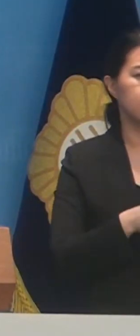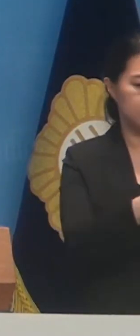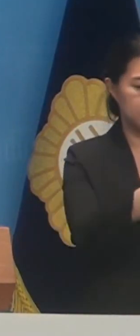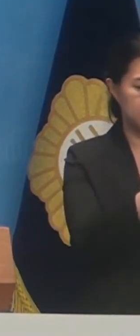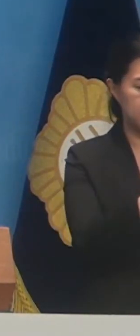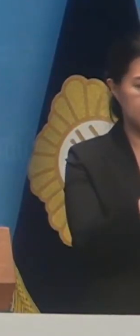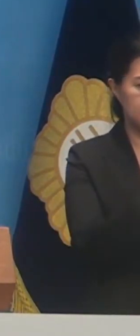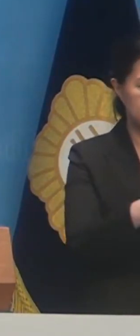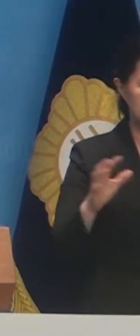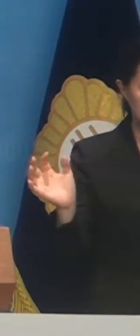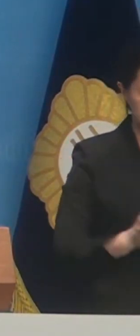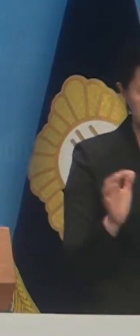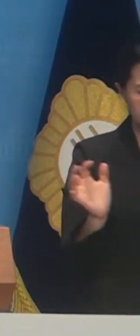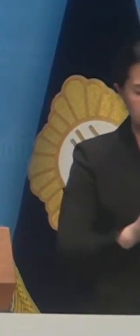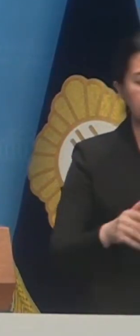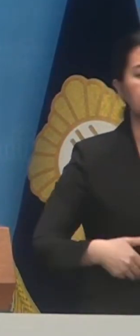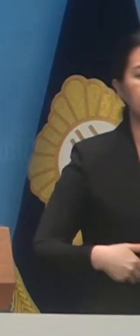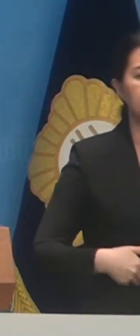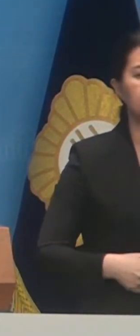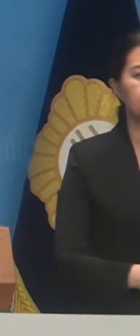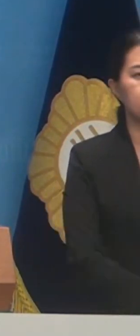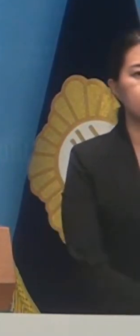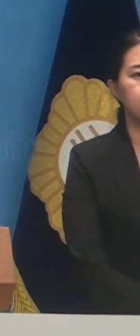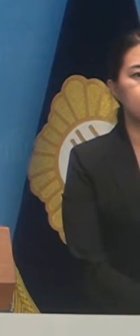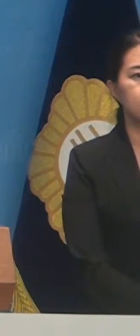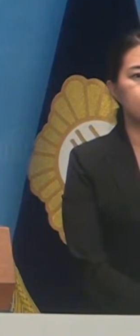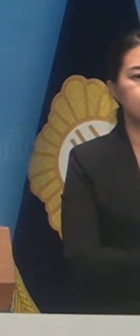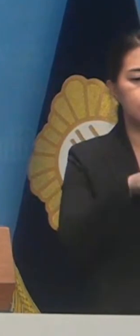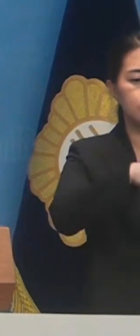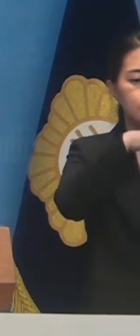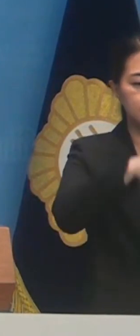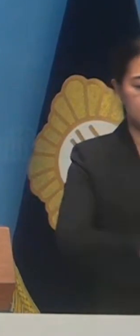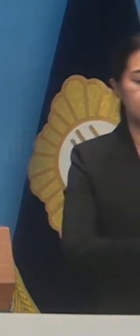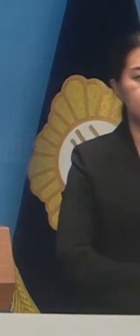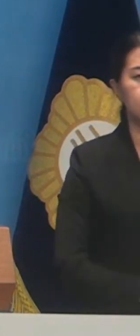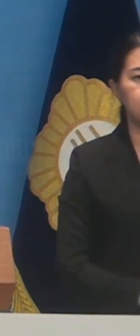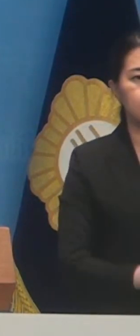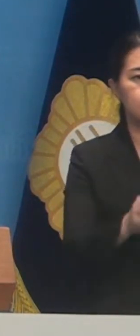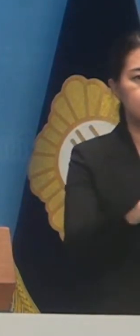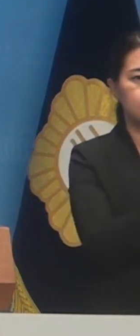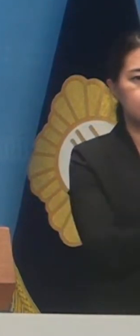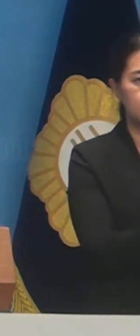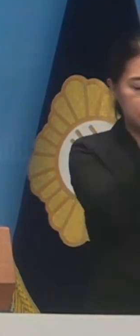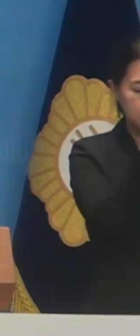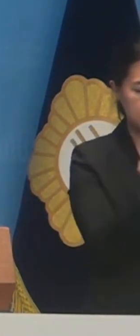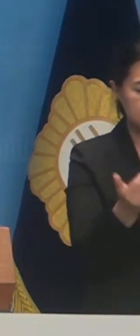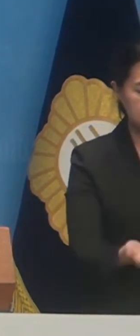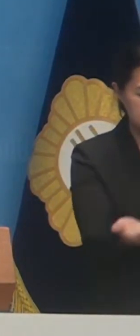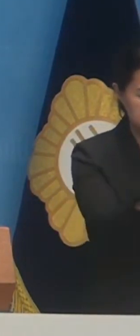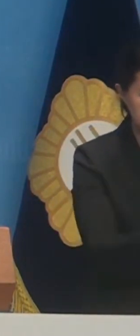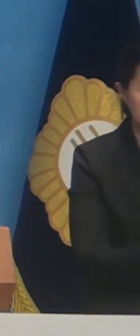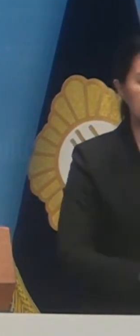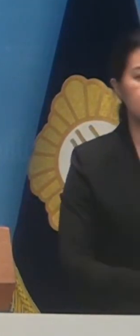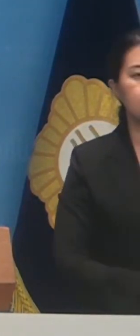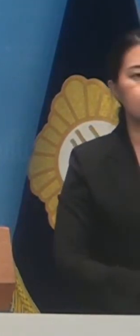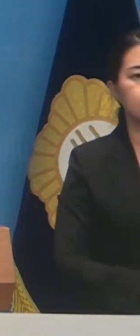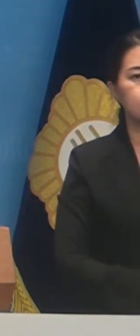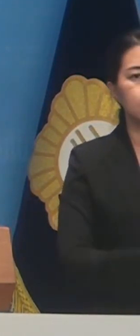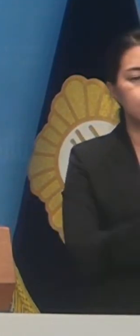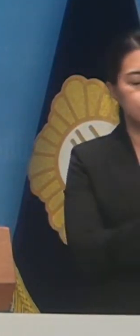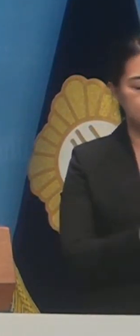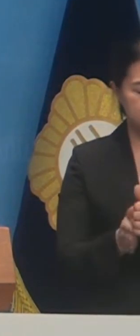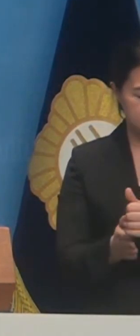요청을 모아내야만 합니다. 이 자리를 빌어 주권자이신 국민 여러분에게